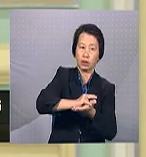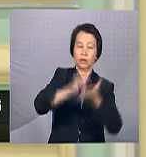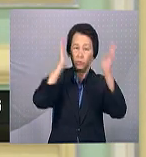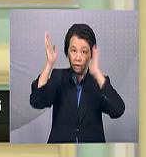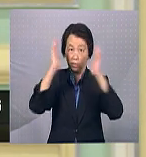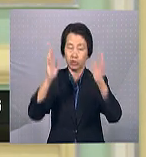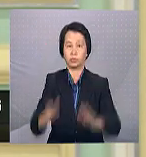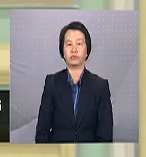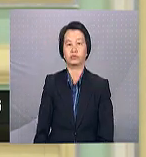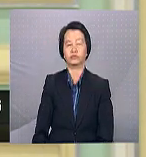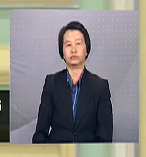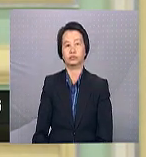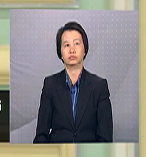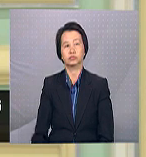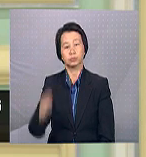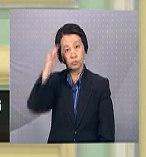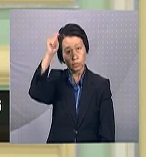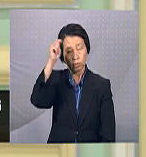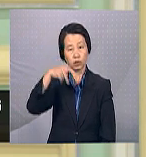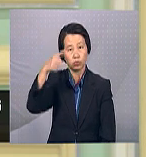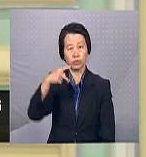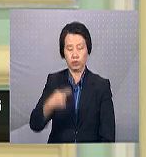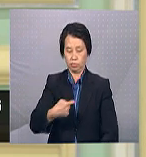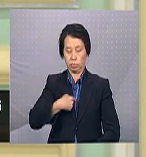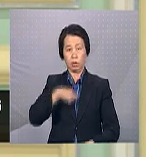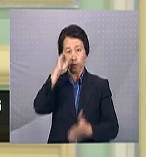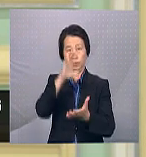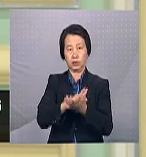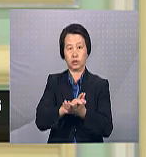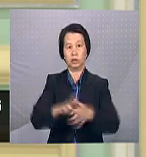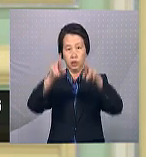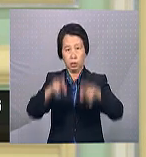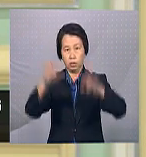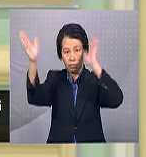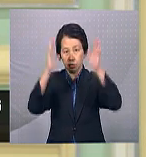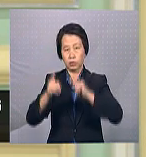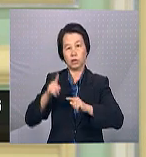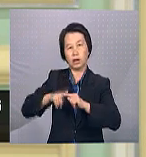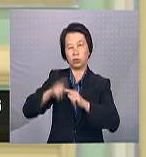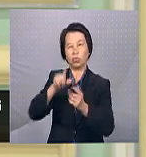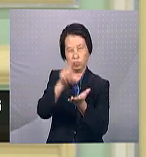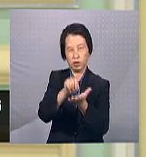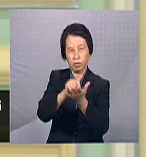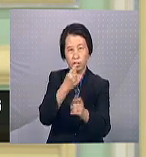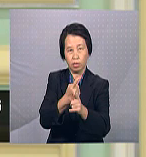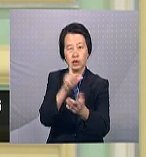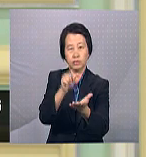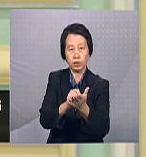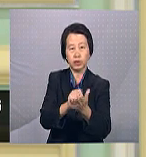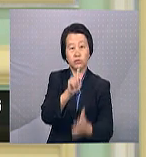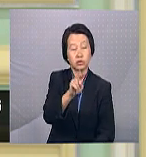Tuan-tuan dan puan-puan, saya percaya hari ini rakyat kita bergantung kepada media. Media